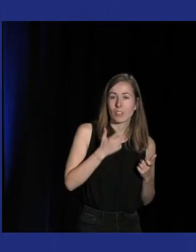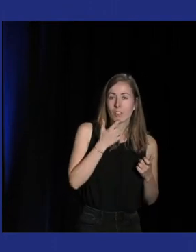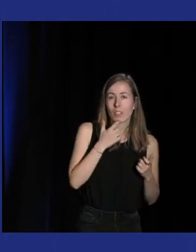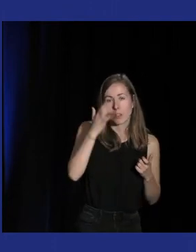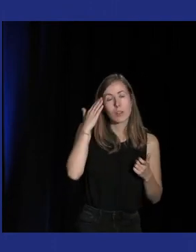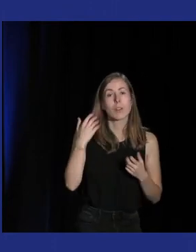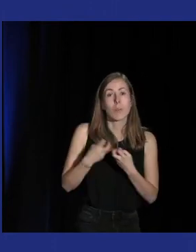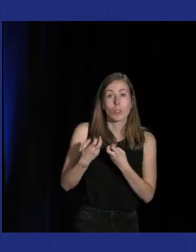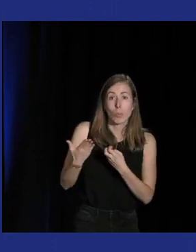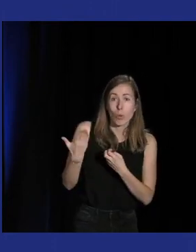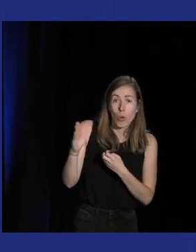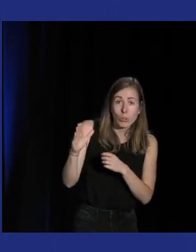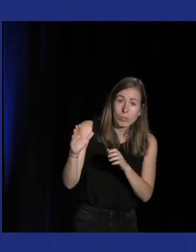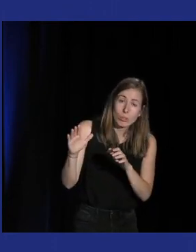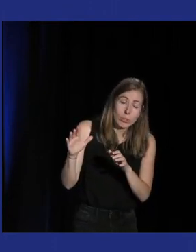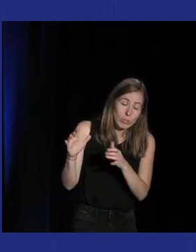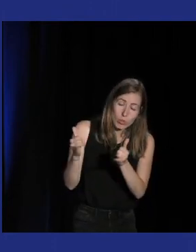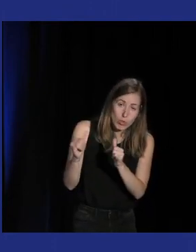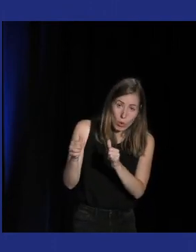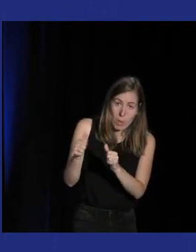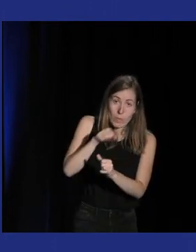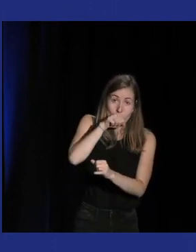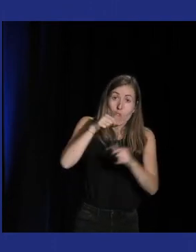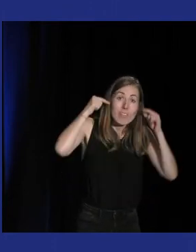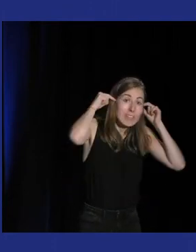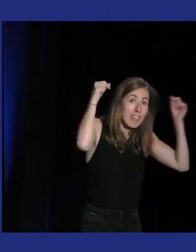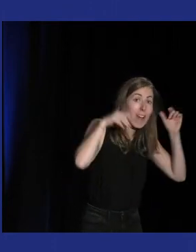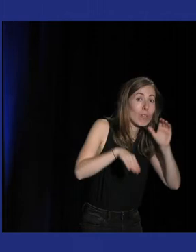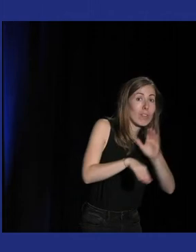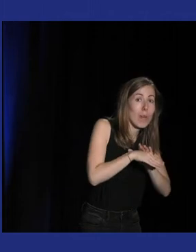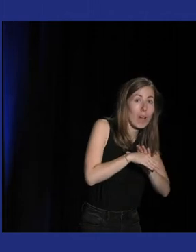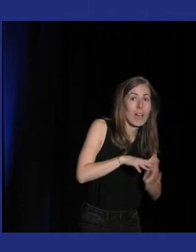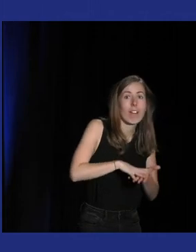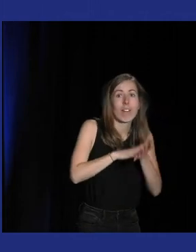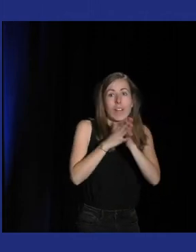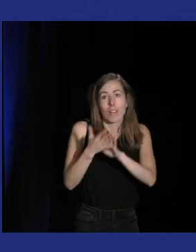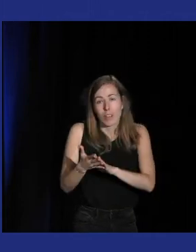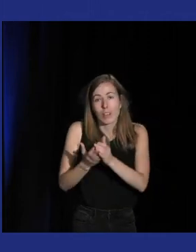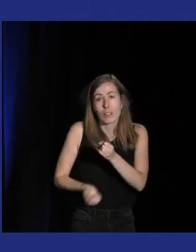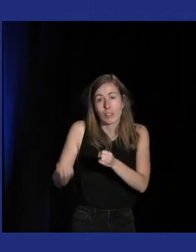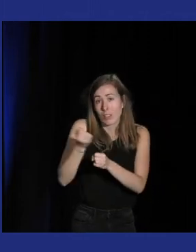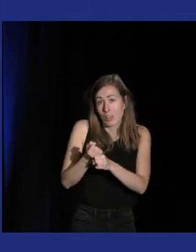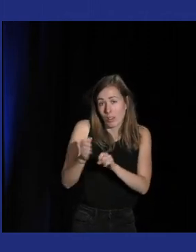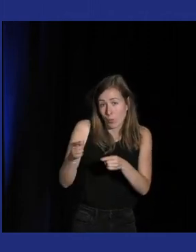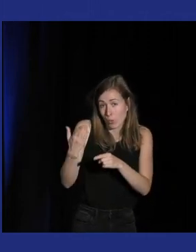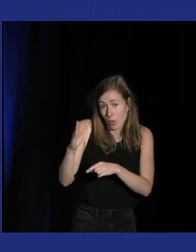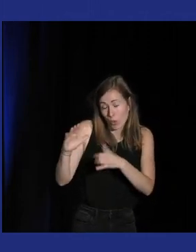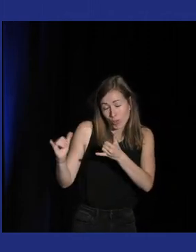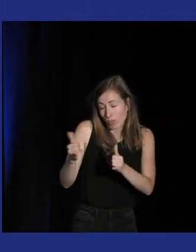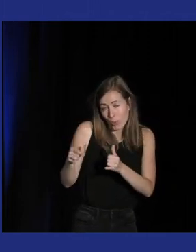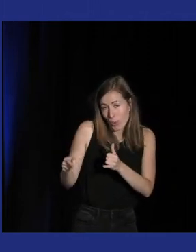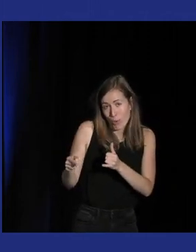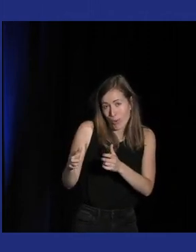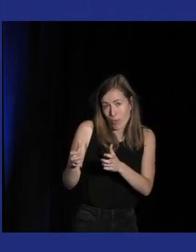de Creed of the Necrononcer qui est à la base un énorme fan de Zelda et qui a fini du coup par faire à la BO de Cadence of Hyrule qui est la suite du coup qui reprend l